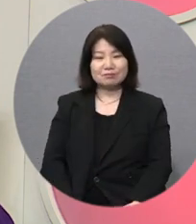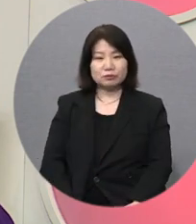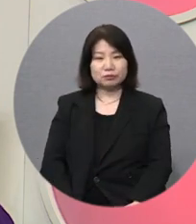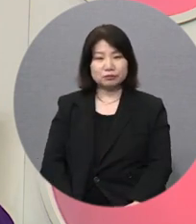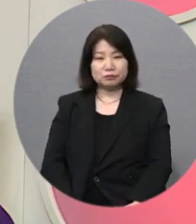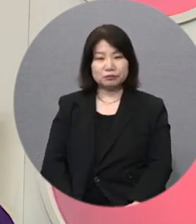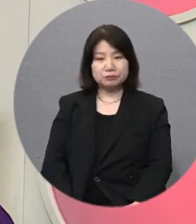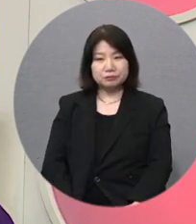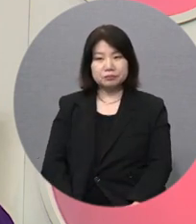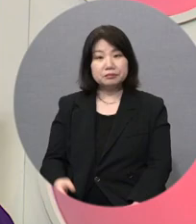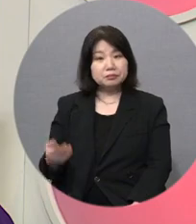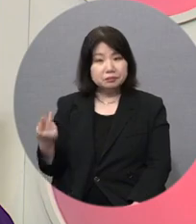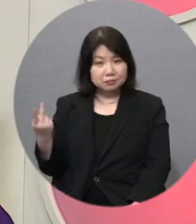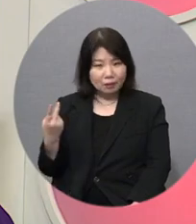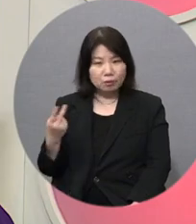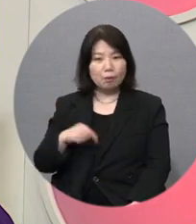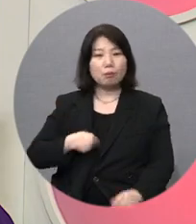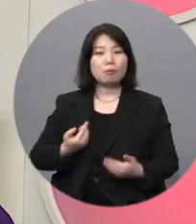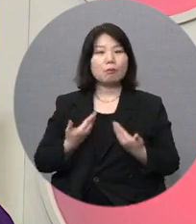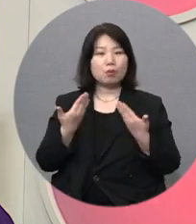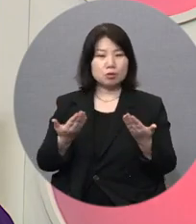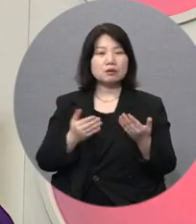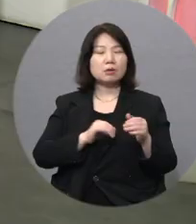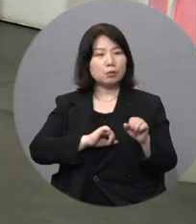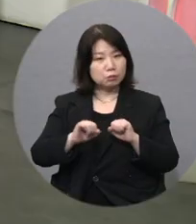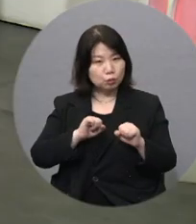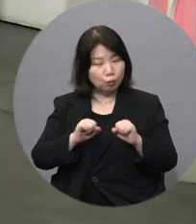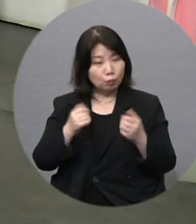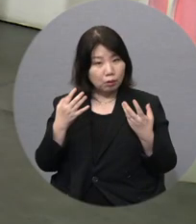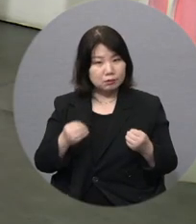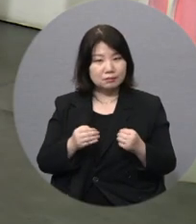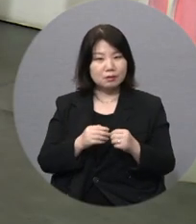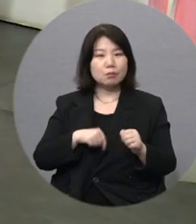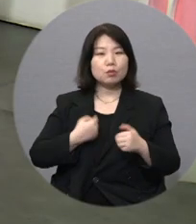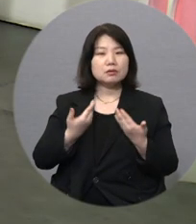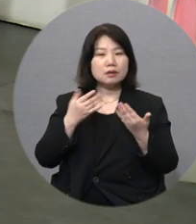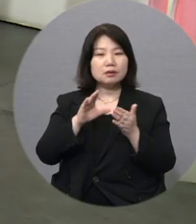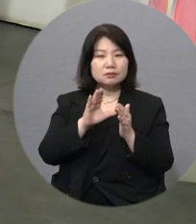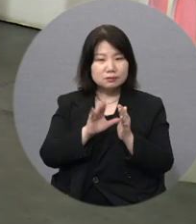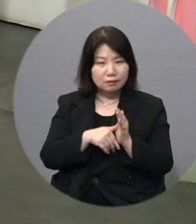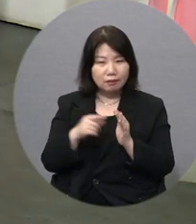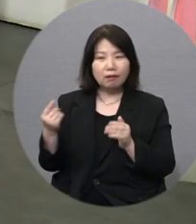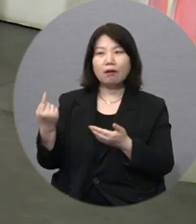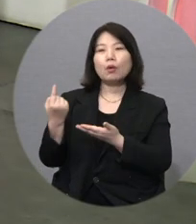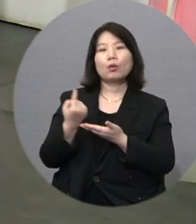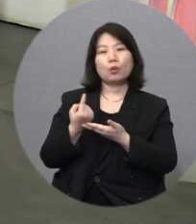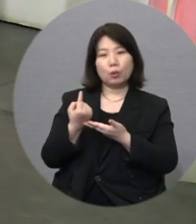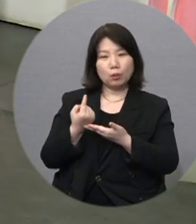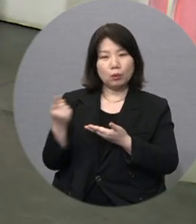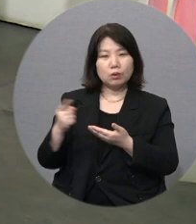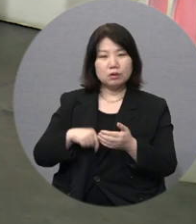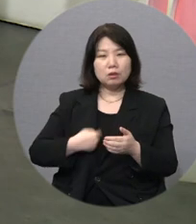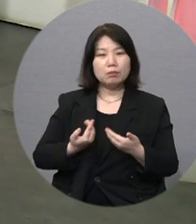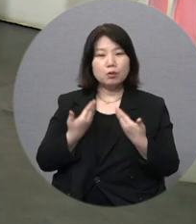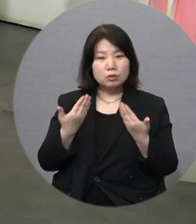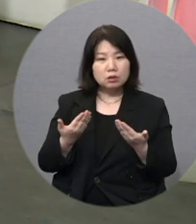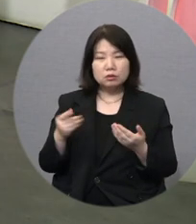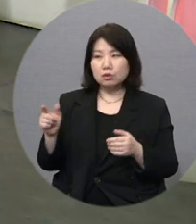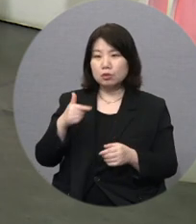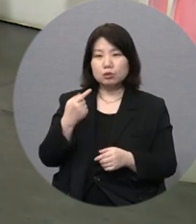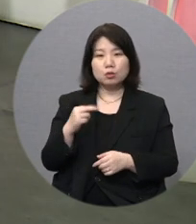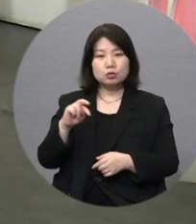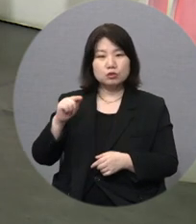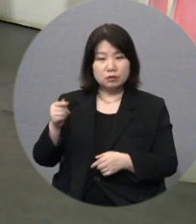그 민체 씨도 뭐 저도 이렇게 봉사단 운영을 우리가 하는데 또 그쪽 우리 봉사할 때 항상 또 오셔 가지고 또 봉사도 해주시고 또 노수현